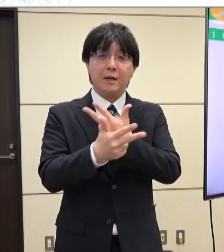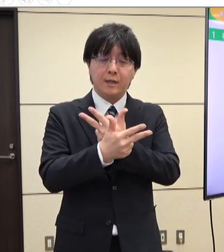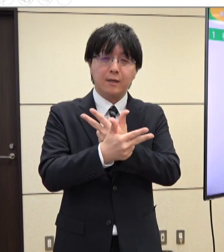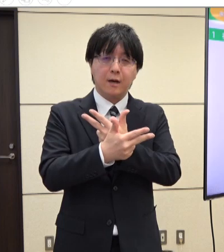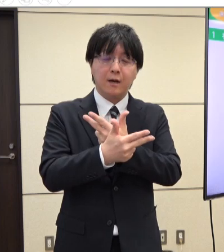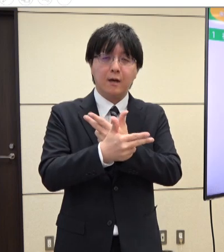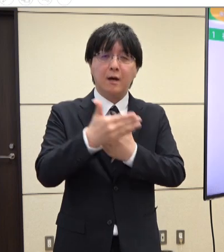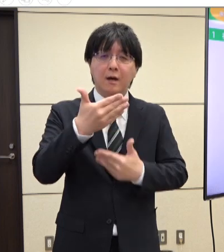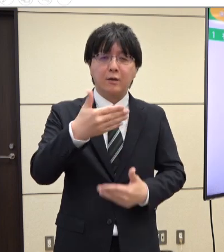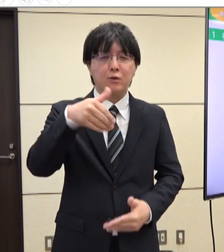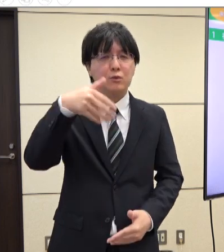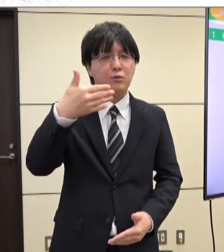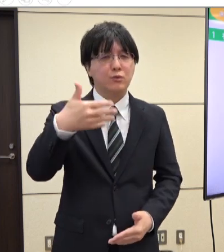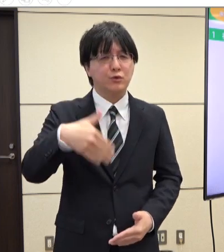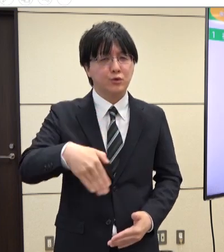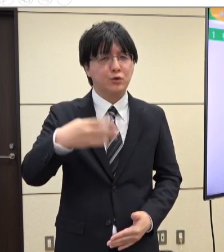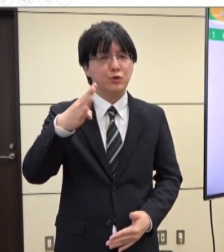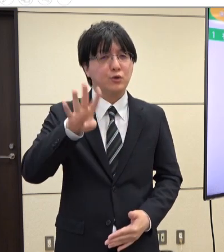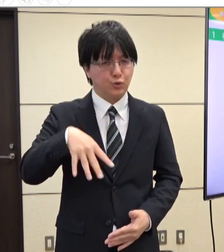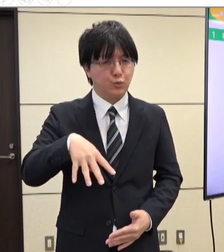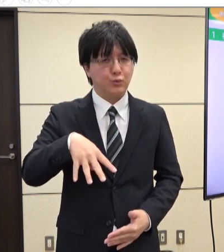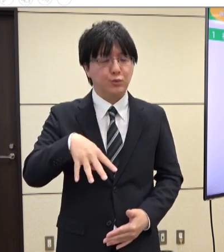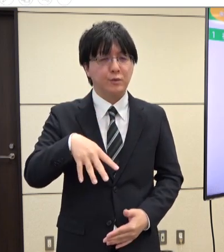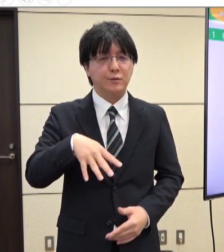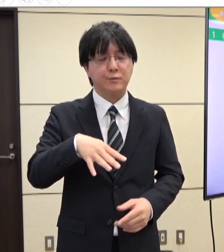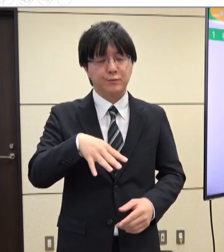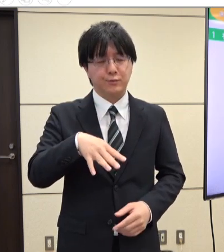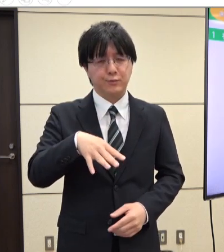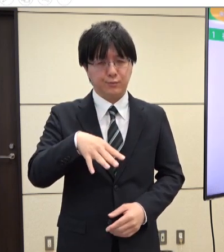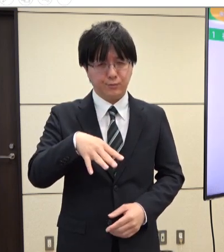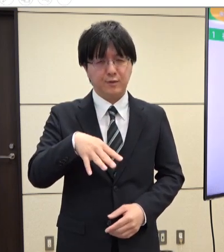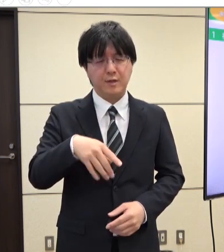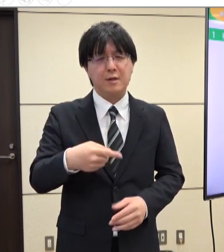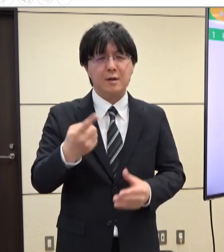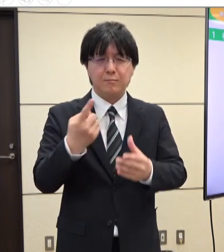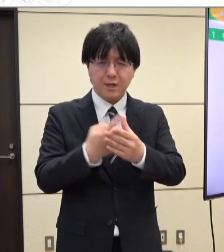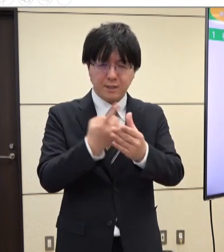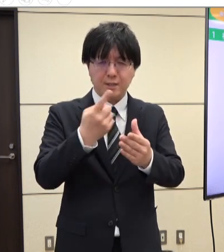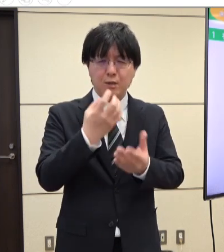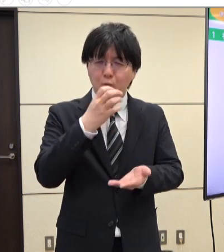人1日あたり 1222g でありますが、こういった、